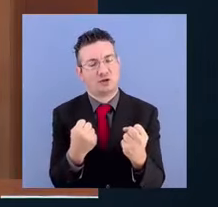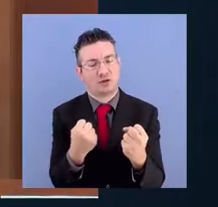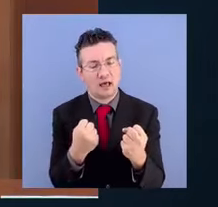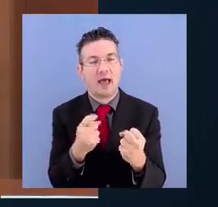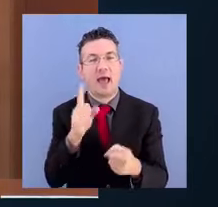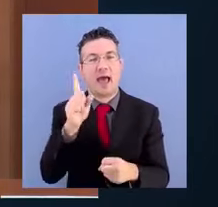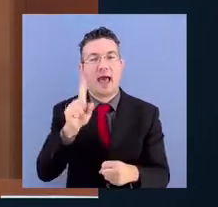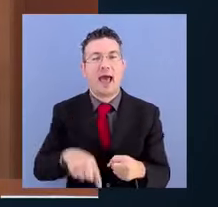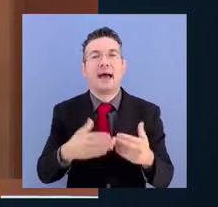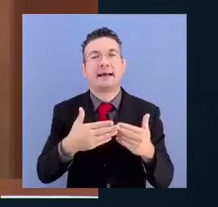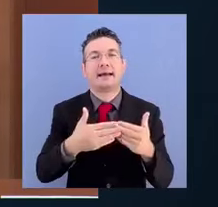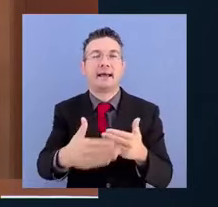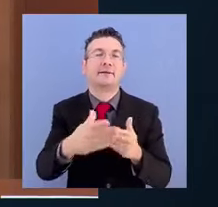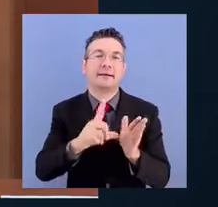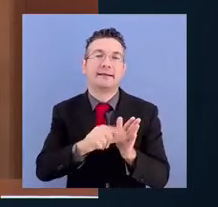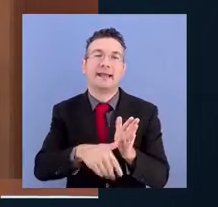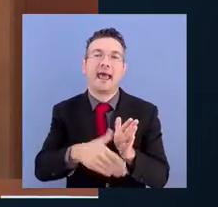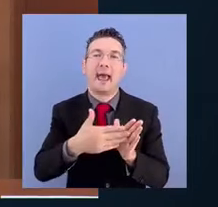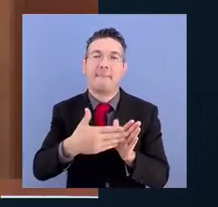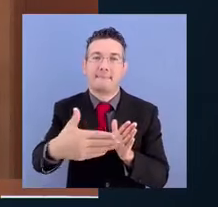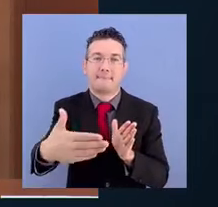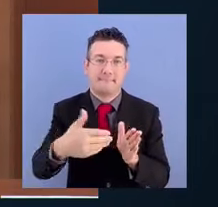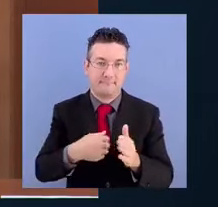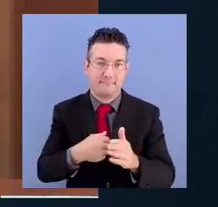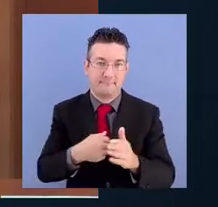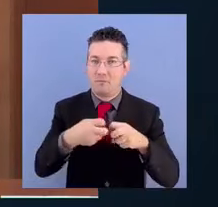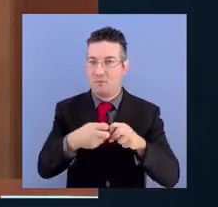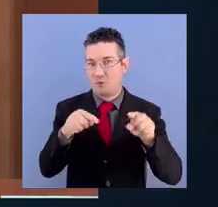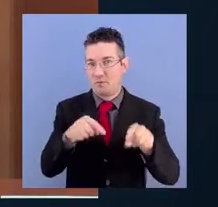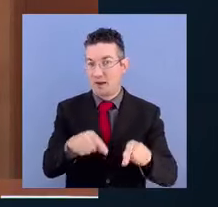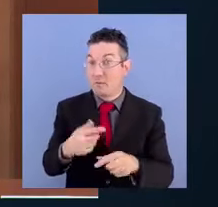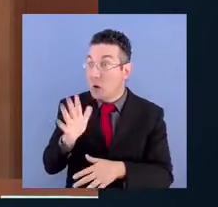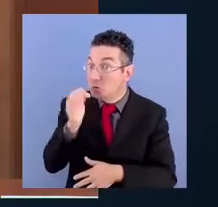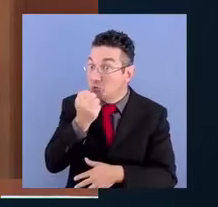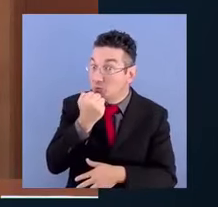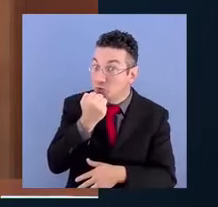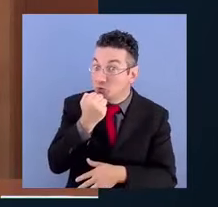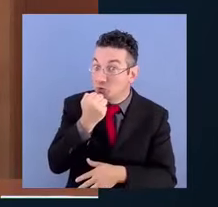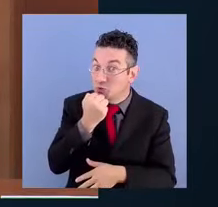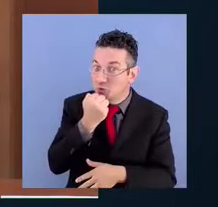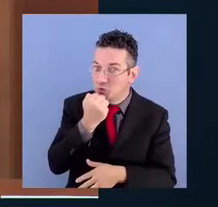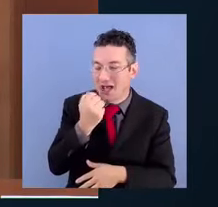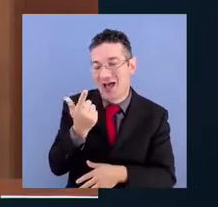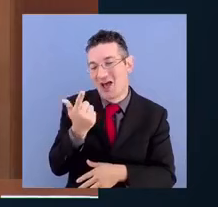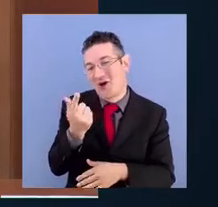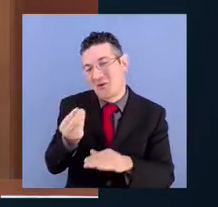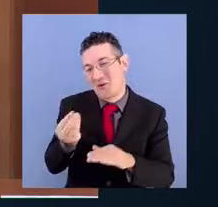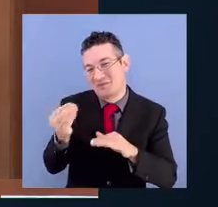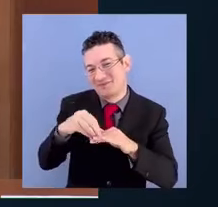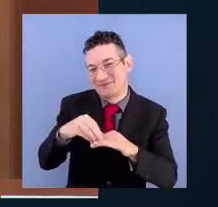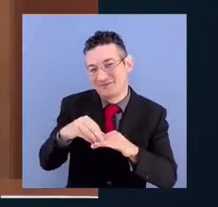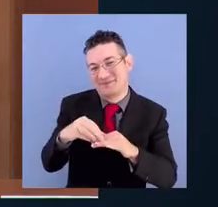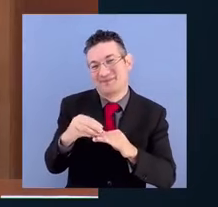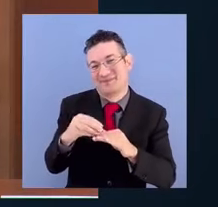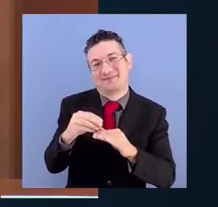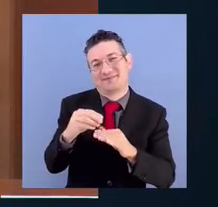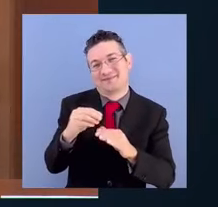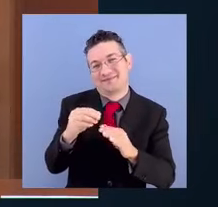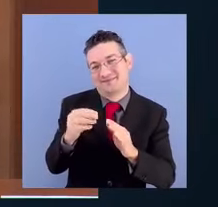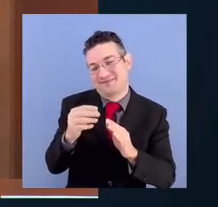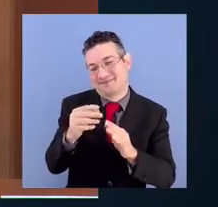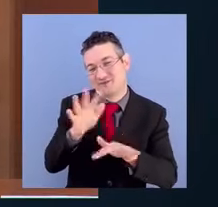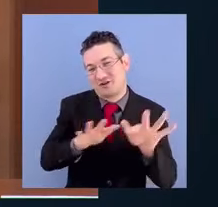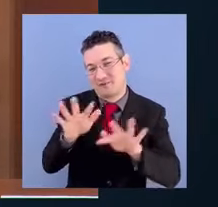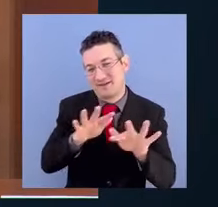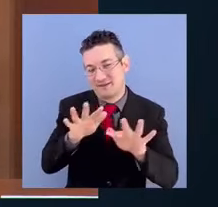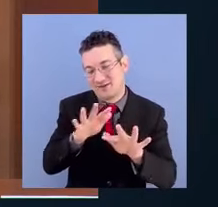della durata del problema io ecco scusami se io ho fornito questa questo dato ulteriore ma soprattutto in un momento di